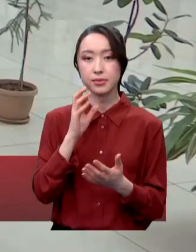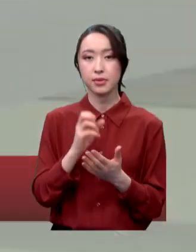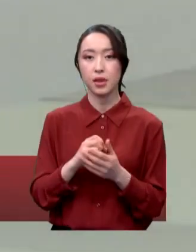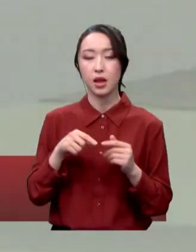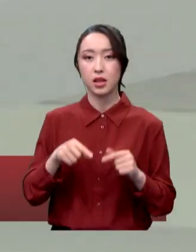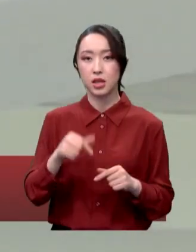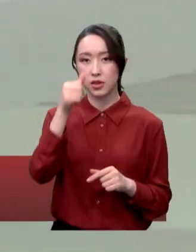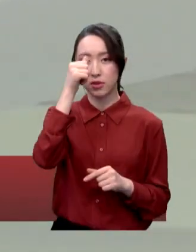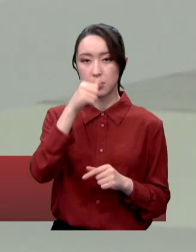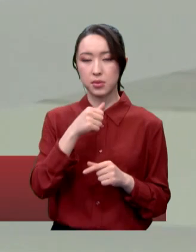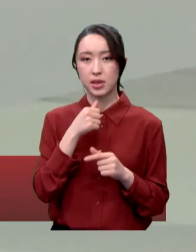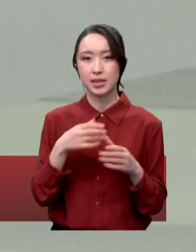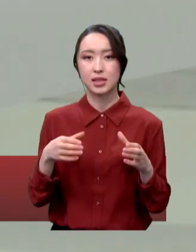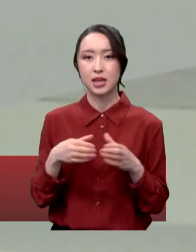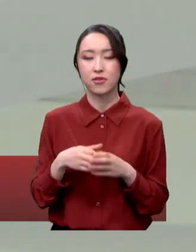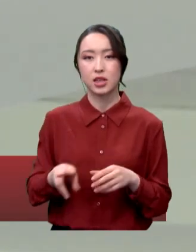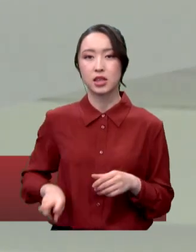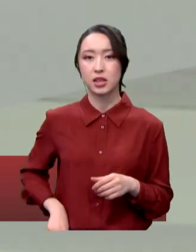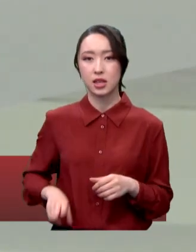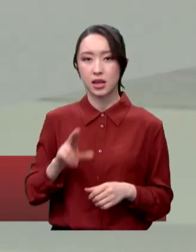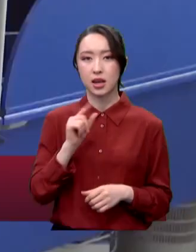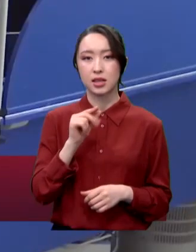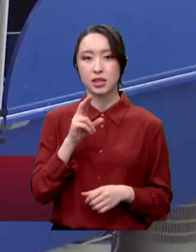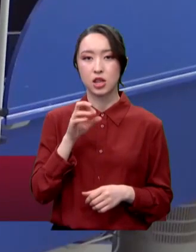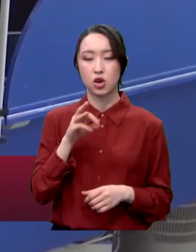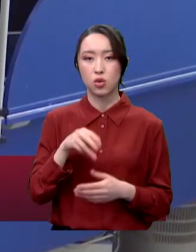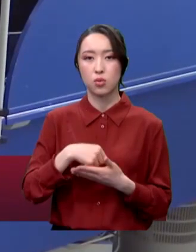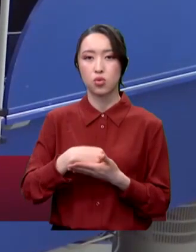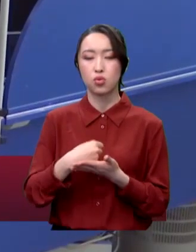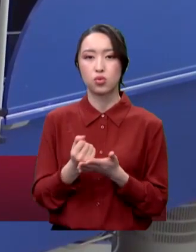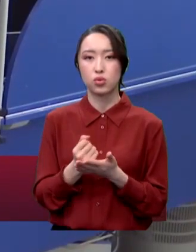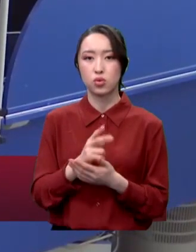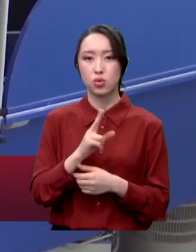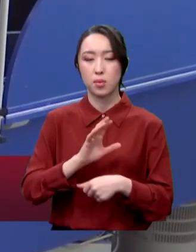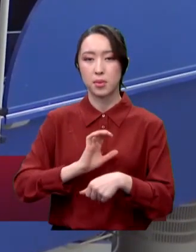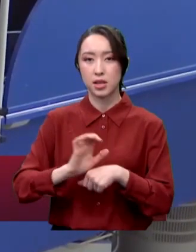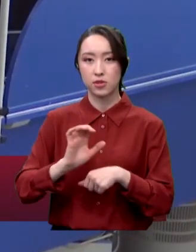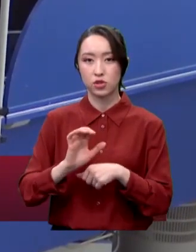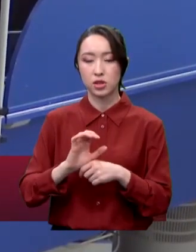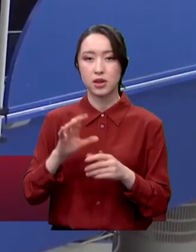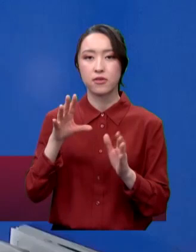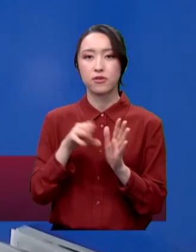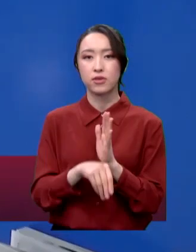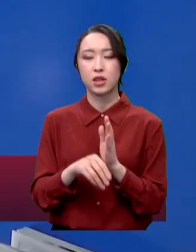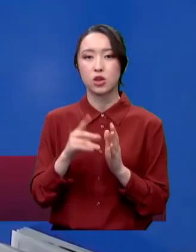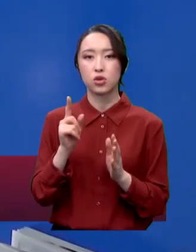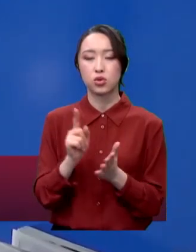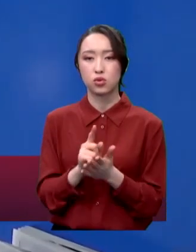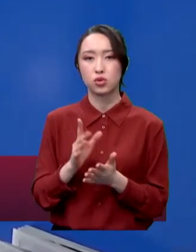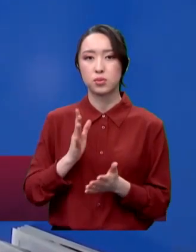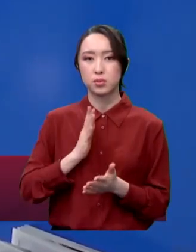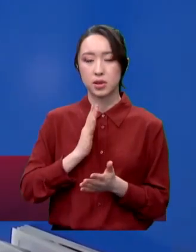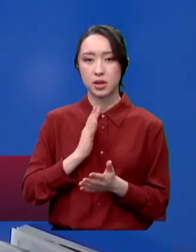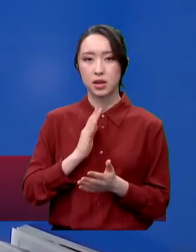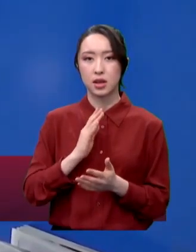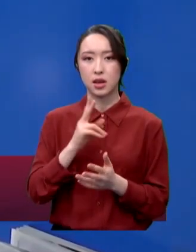этого месяца совет директоров Казахтелекома утвердил так называемый кодекс поставщика, в рамках которого производители обязуют предоставлять